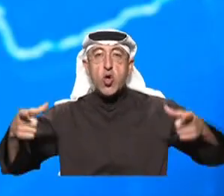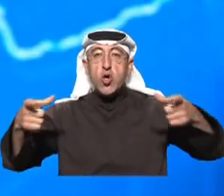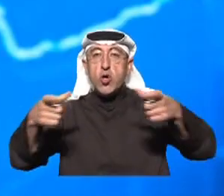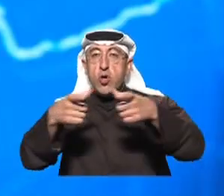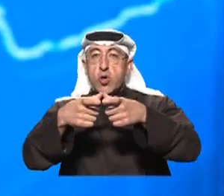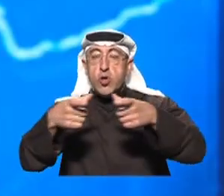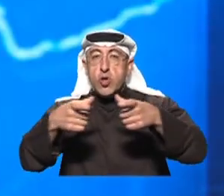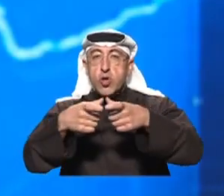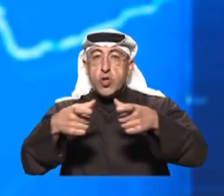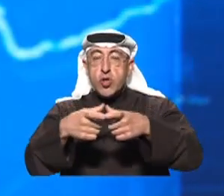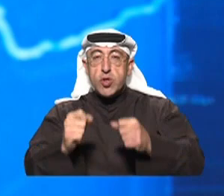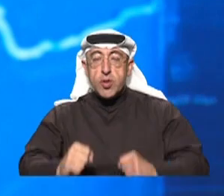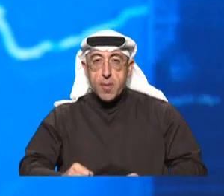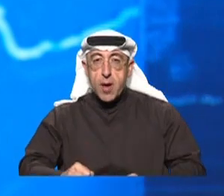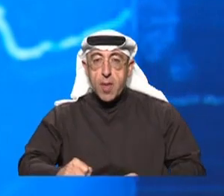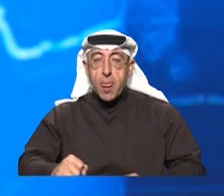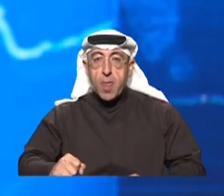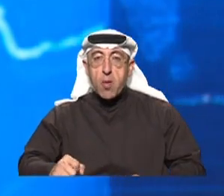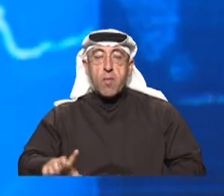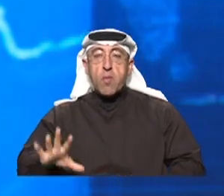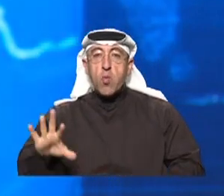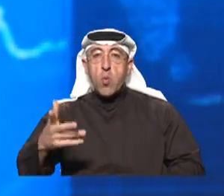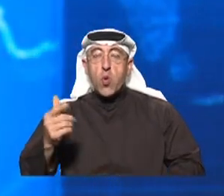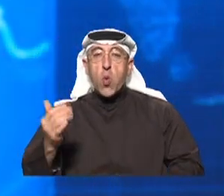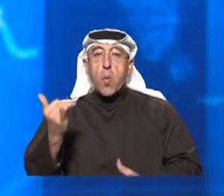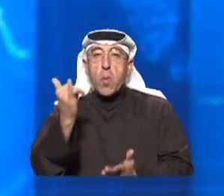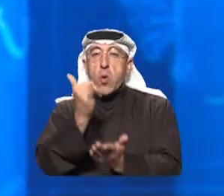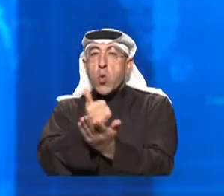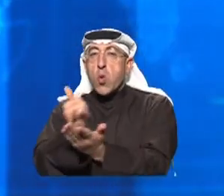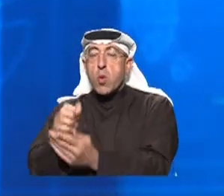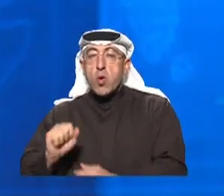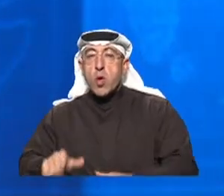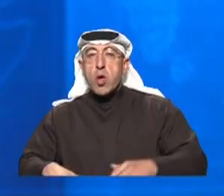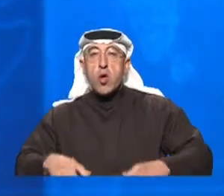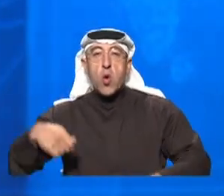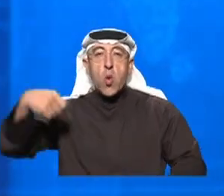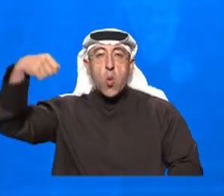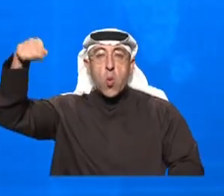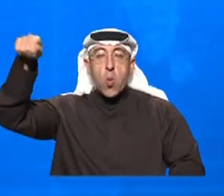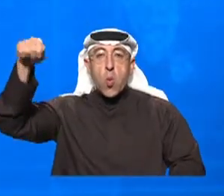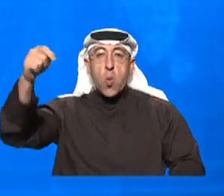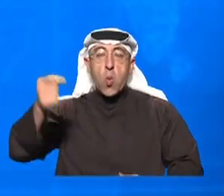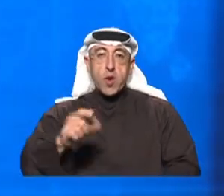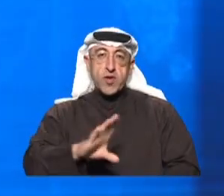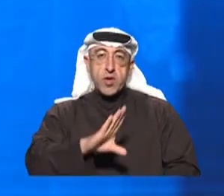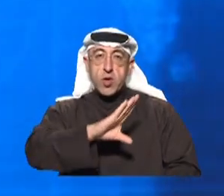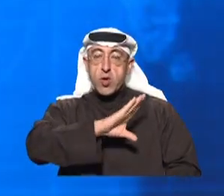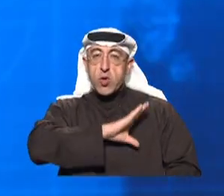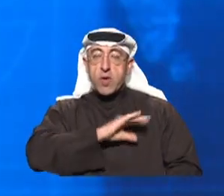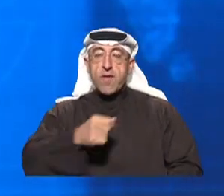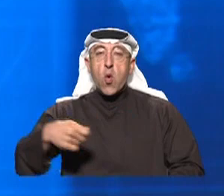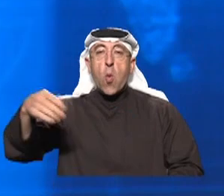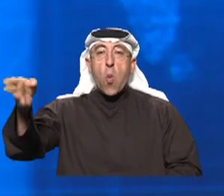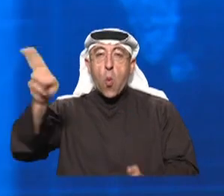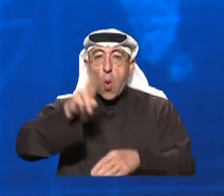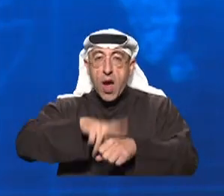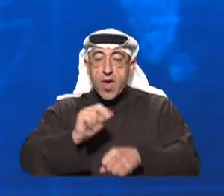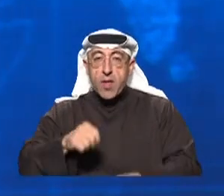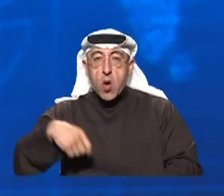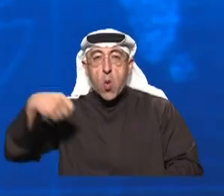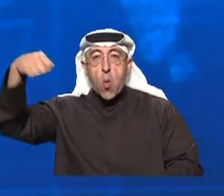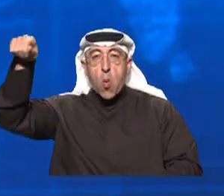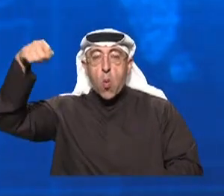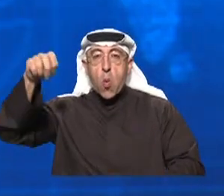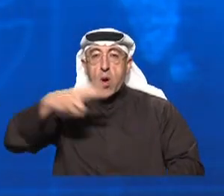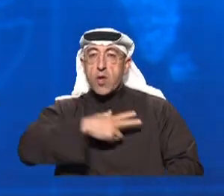الداخلية وزير الدولة لشؤون مجلس الوزراء ورئيس اللجنة العليا للدفاع المدني أنس الصالح،